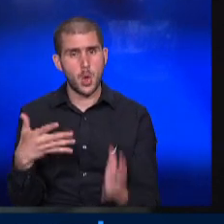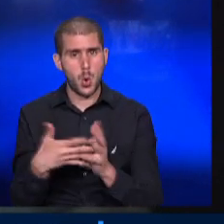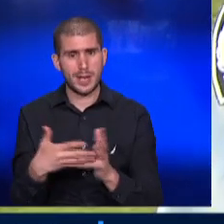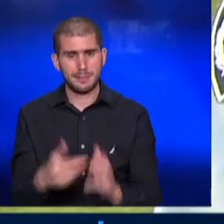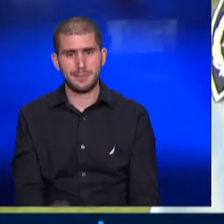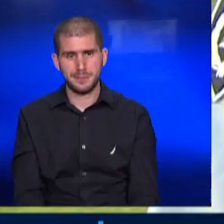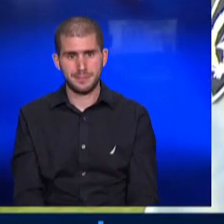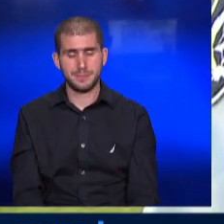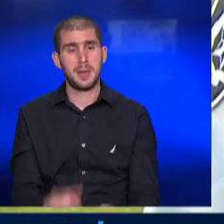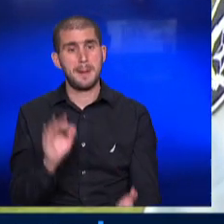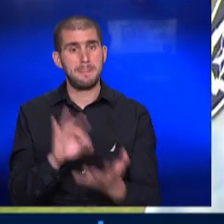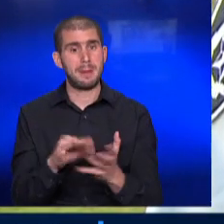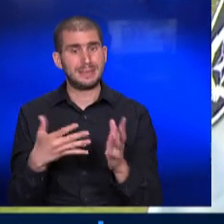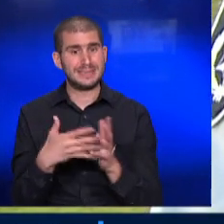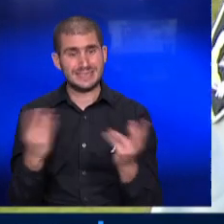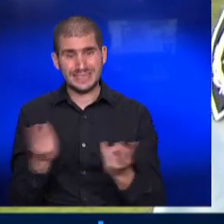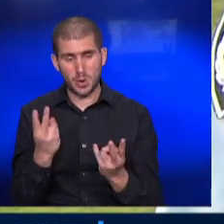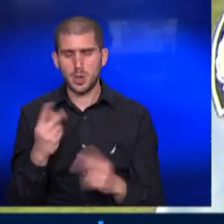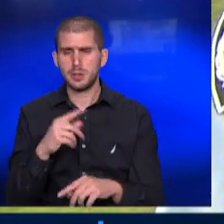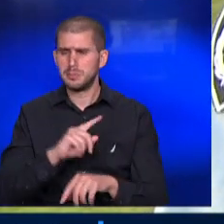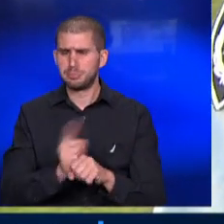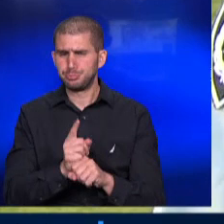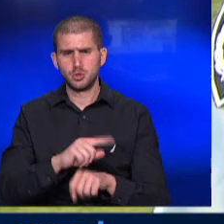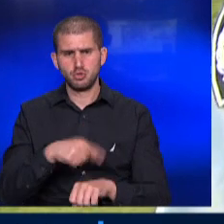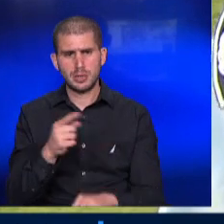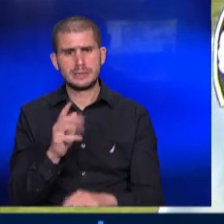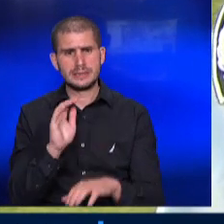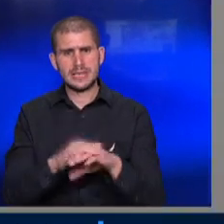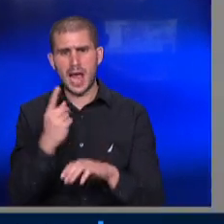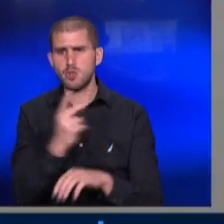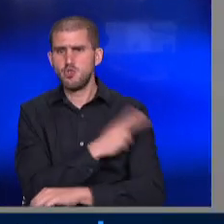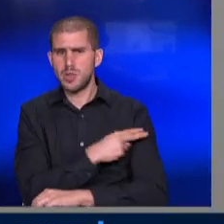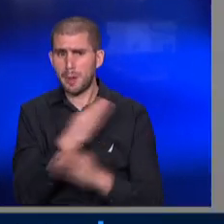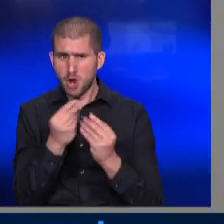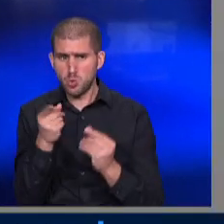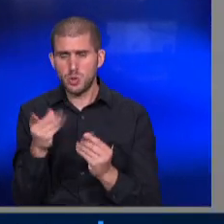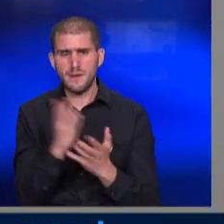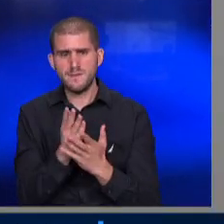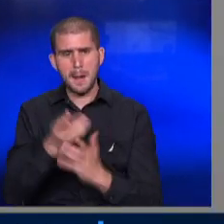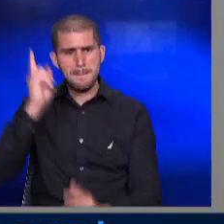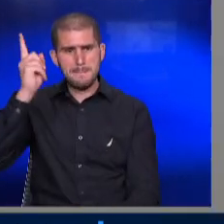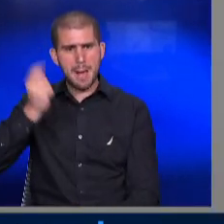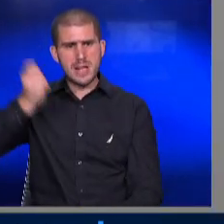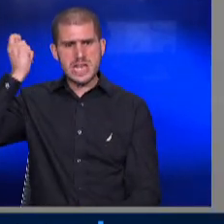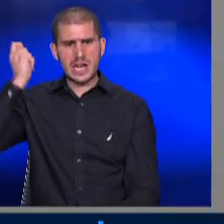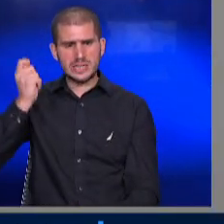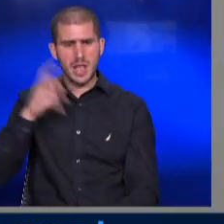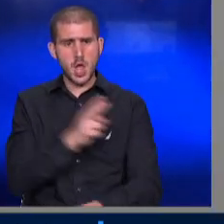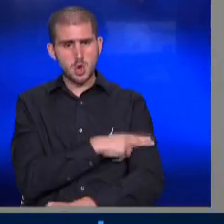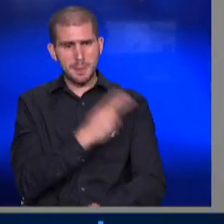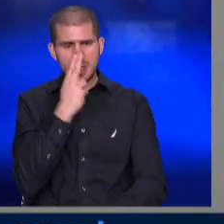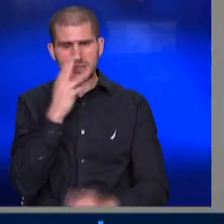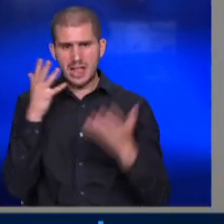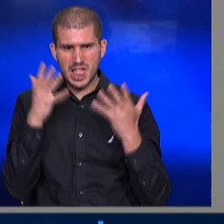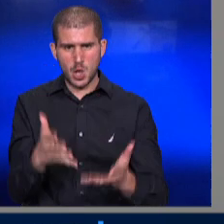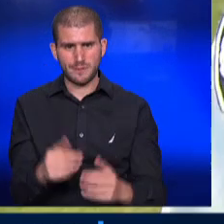החוקרים. במהלך הסריקות תוך שעה בודדה זיהה אחד השוטרים את החשוד, וזה החל מאיים עם הגרזן על השוטר ומנסה לתקוף